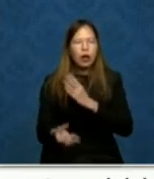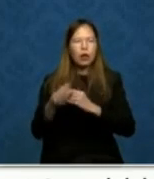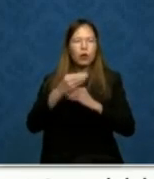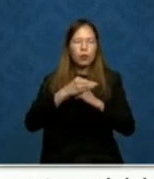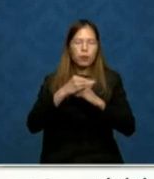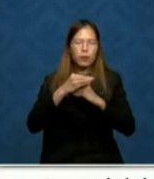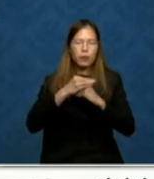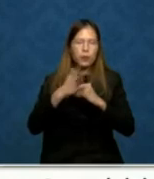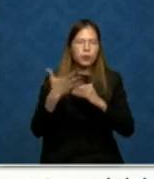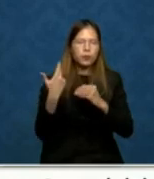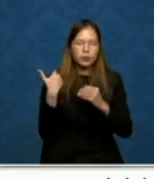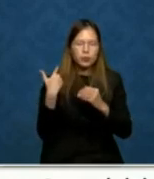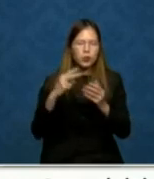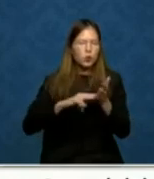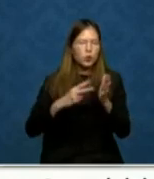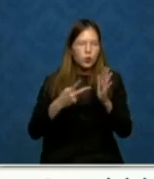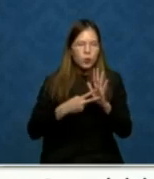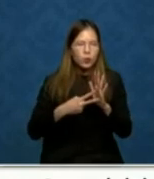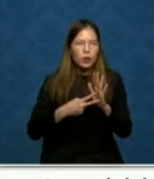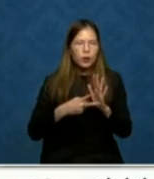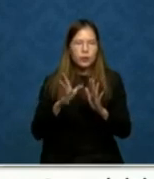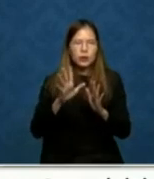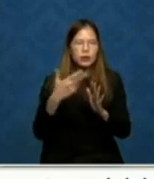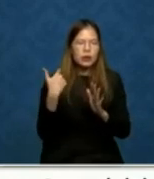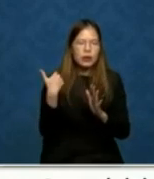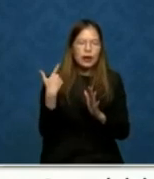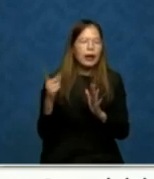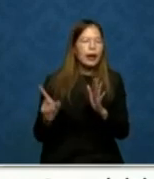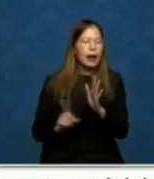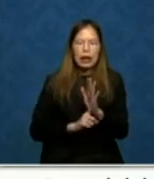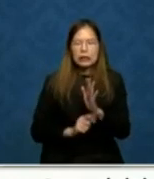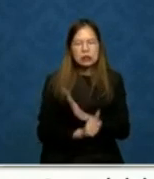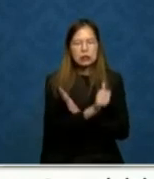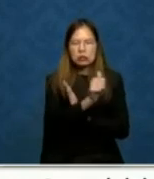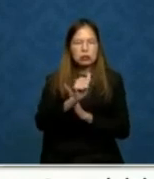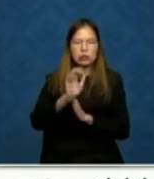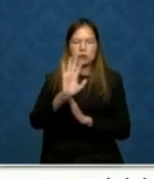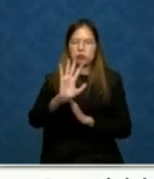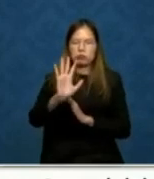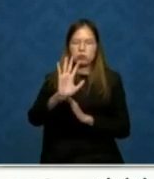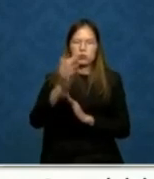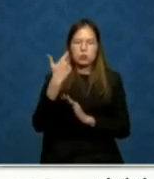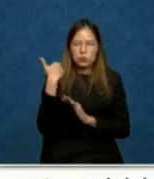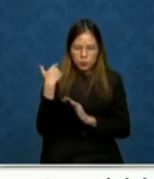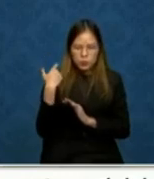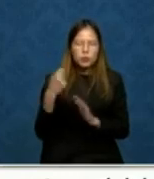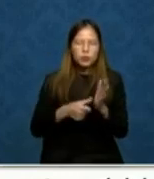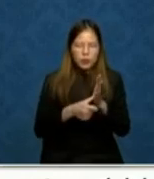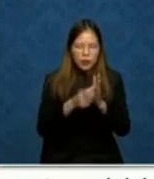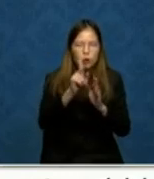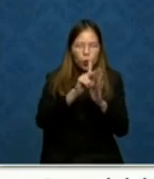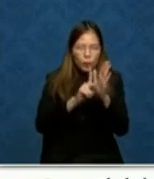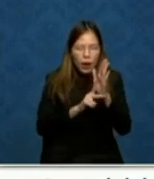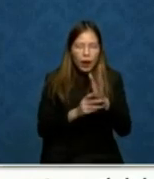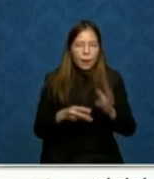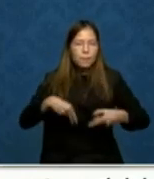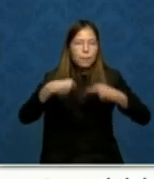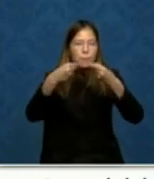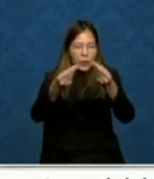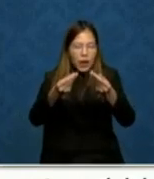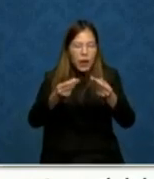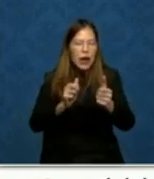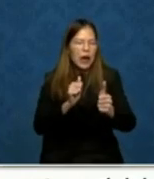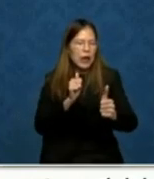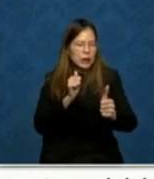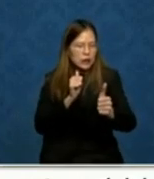นี้ไม่ได้หมายความว่าจะเป็นครั้งที่ดีที่สุดแต่อย่างน้อยถือเป็นการแก้กฎหมายเพื่อให้ทันต่อเห